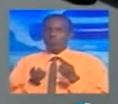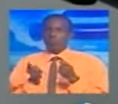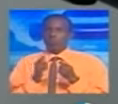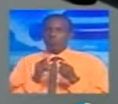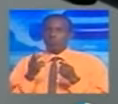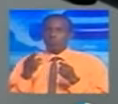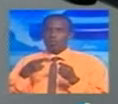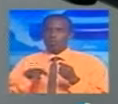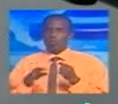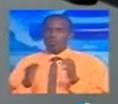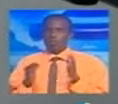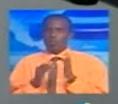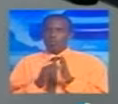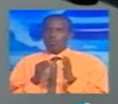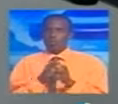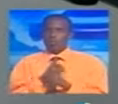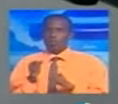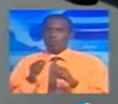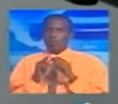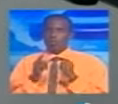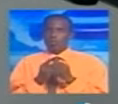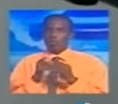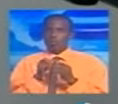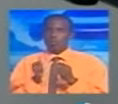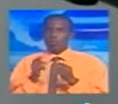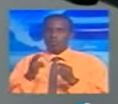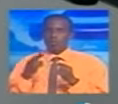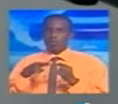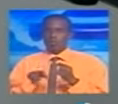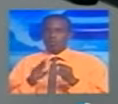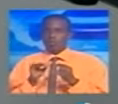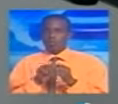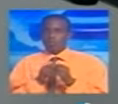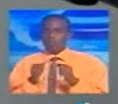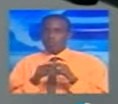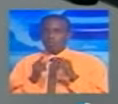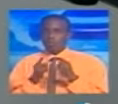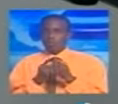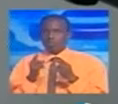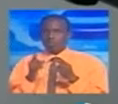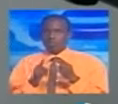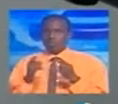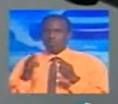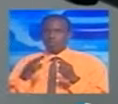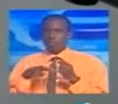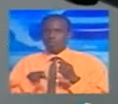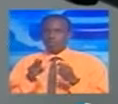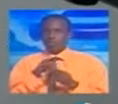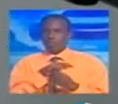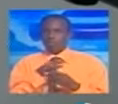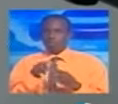à acheminer les malades dans les structures, vers les structures voisines comme Rahma ou comme hôpital de Pelletier.